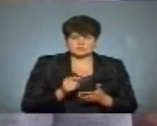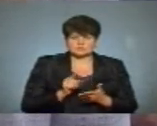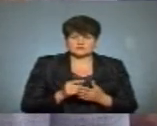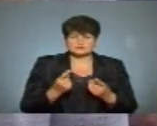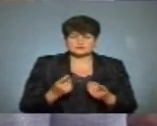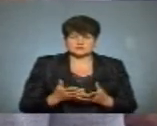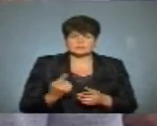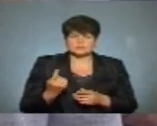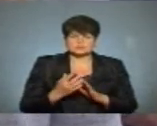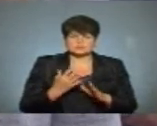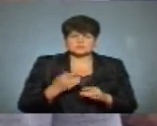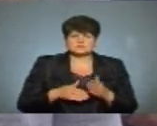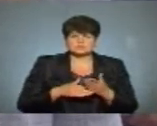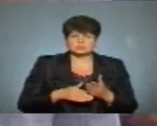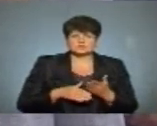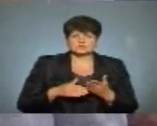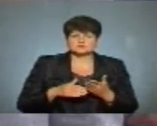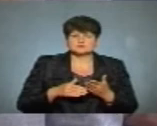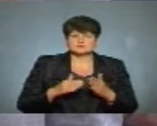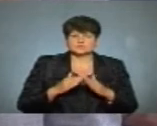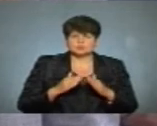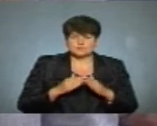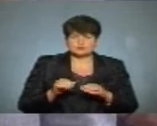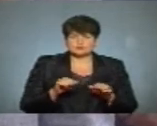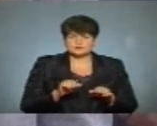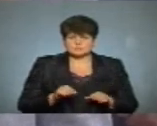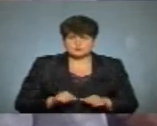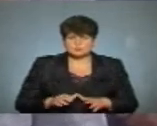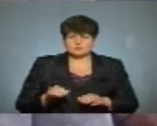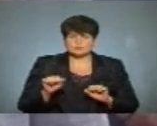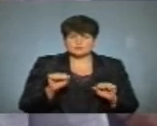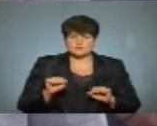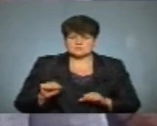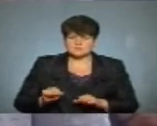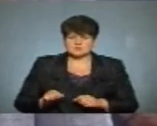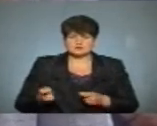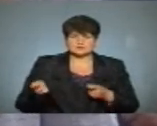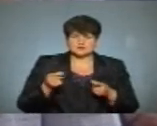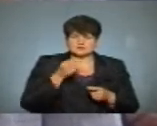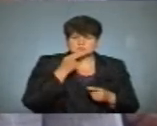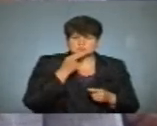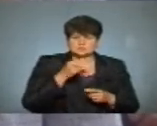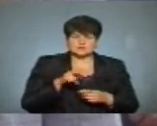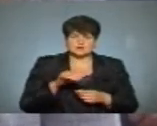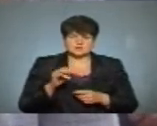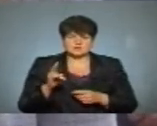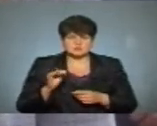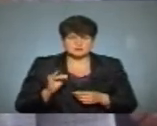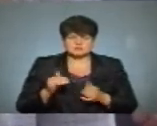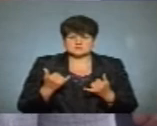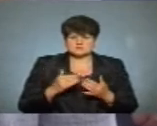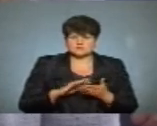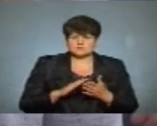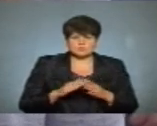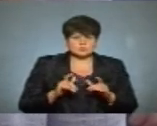величезні. Найперше – це допомога вдома. Помити підлогу, поприбирати, принести продукти, ліки, а більше зараз в